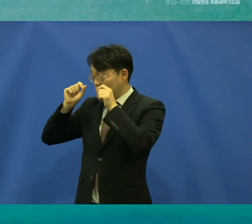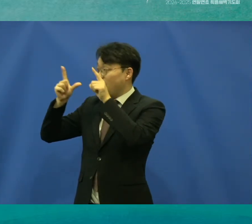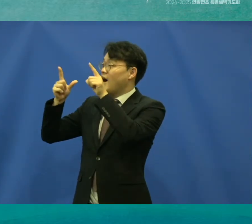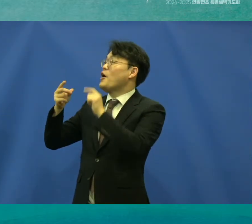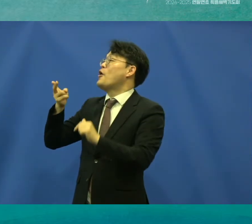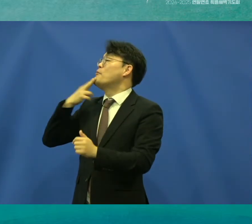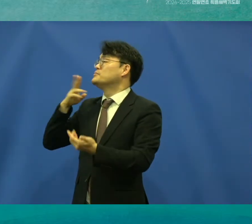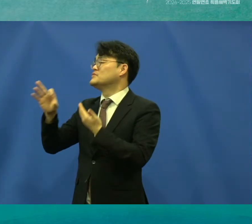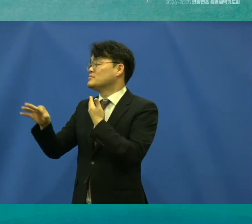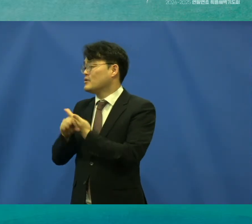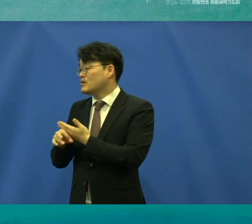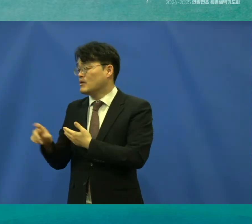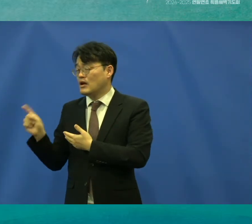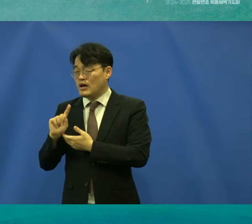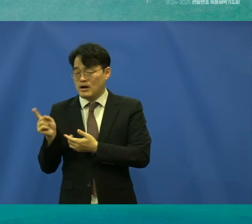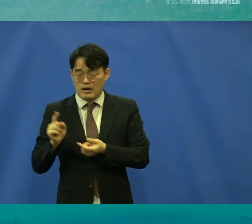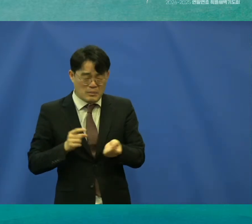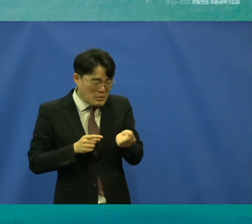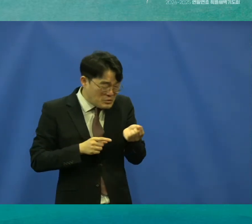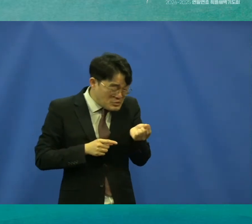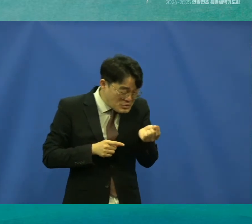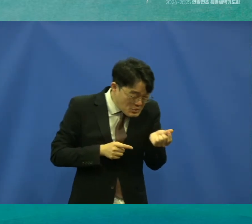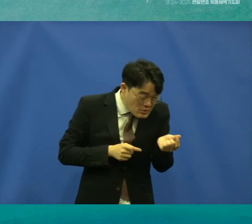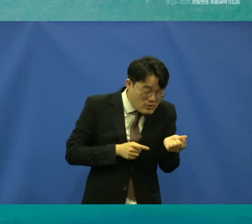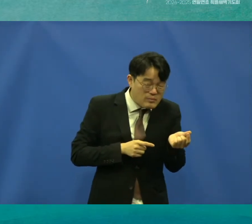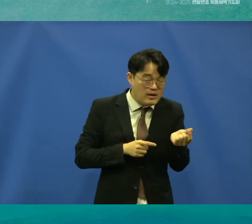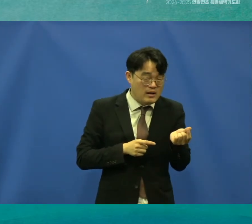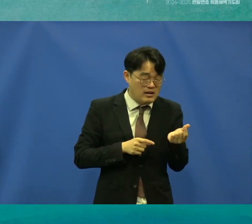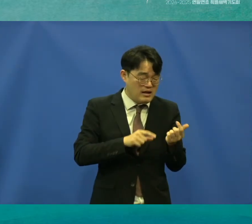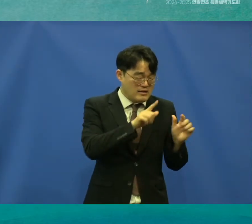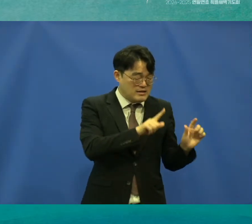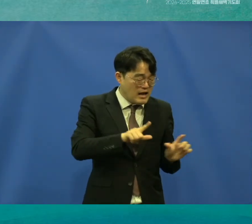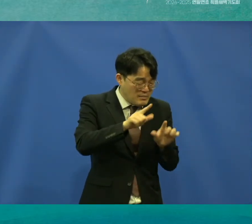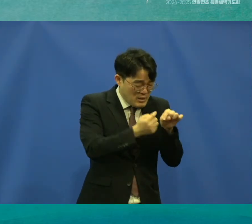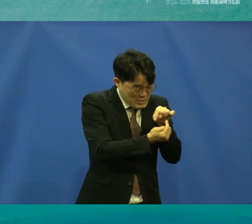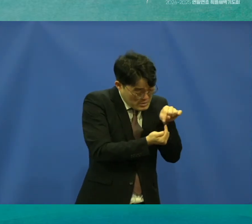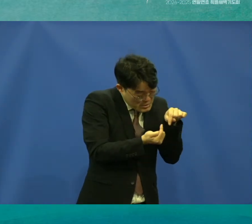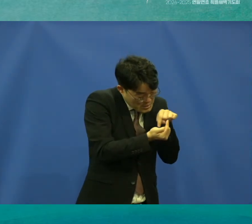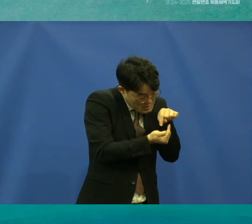자꾸 사소한 일상사에 매여 신경질을 내고 살아가는 거예요.